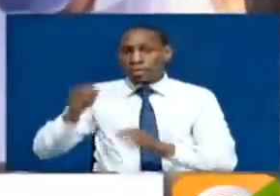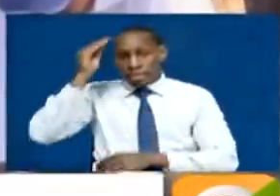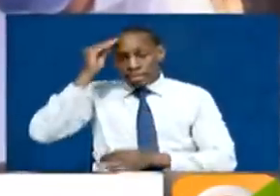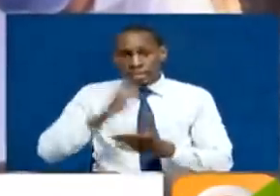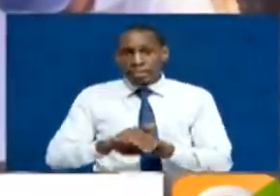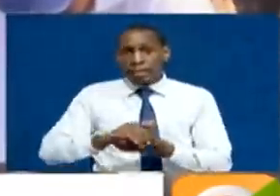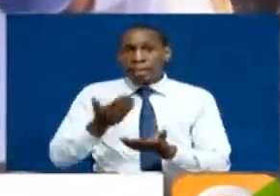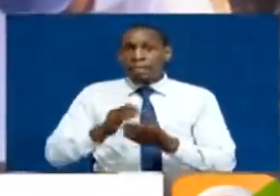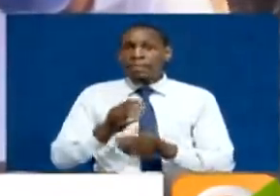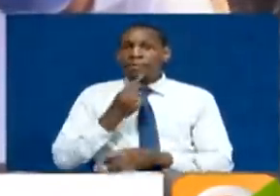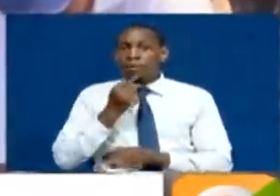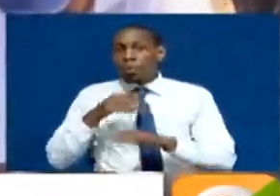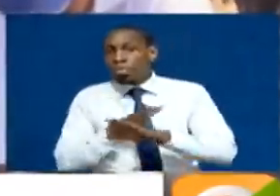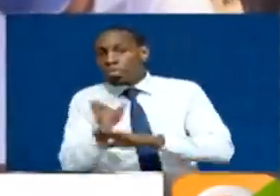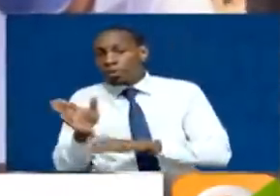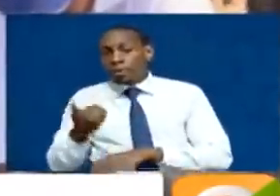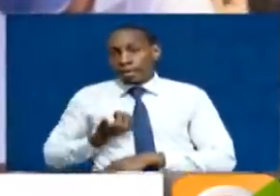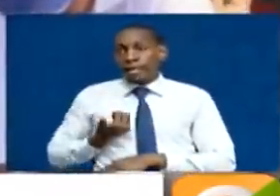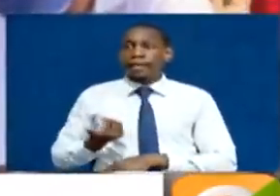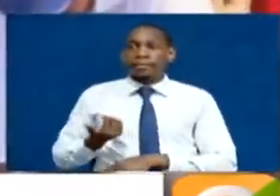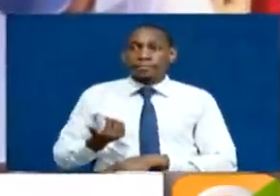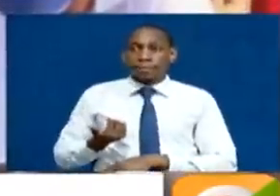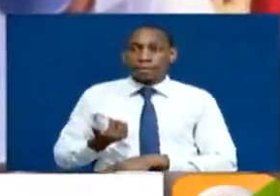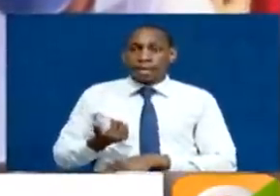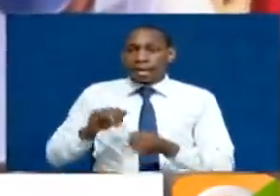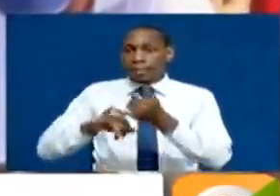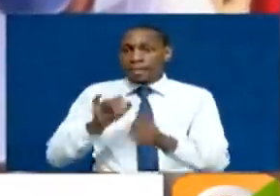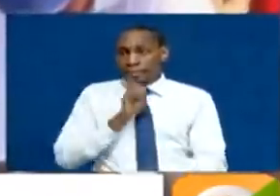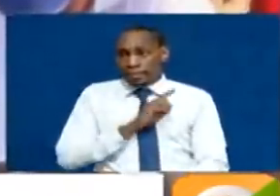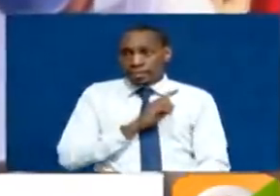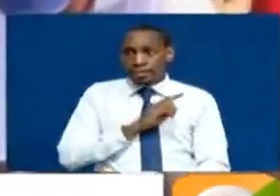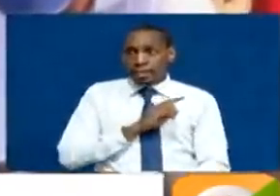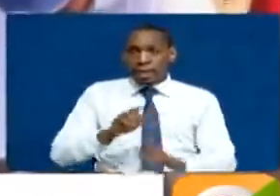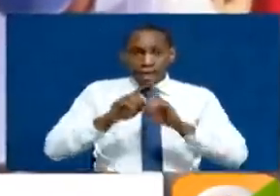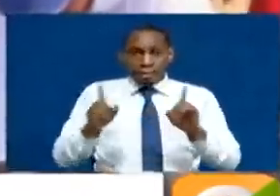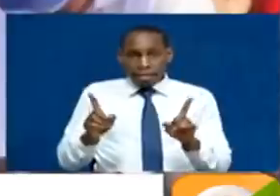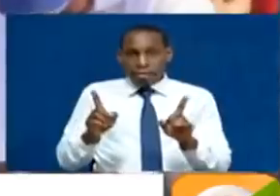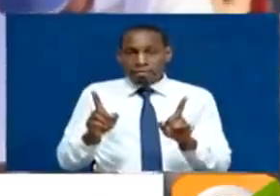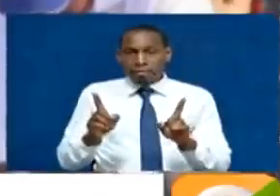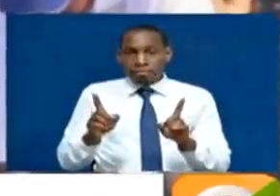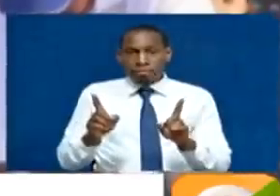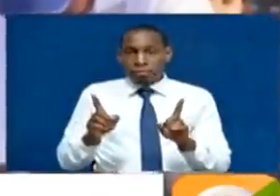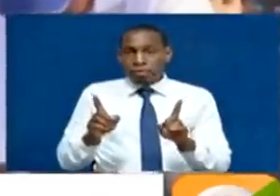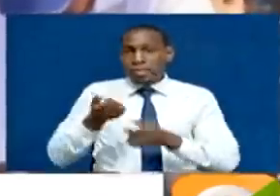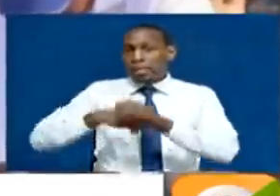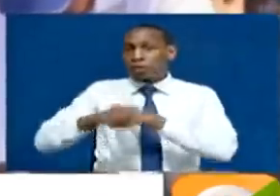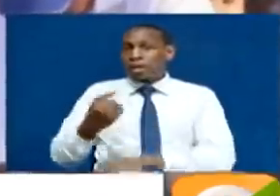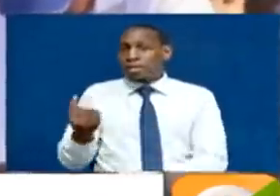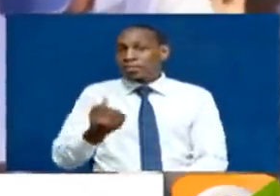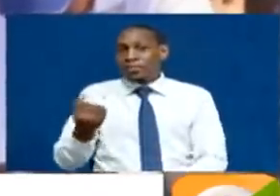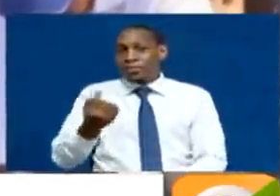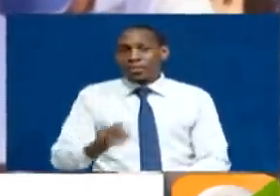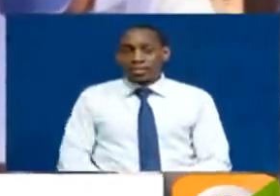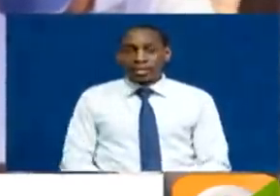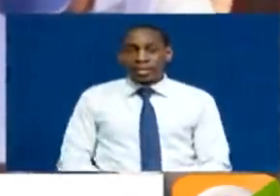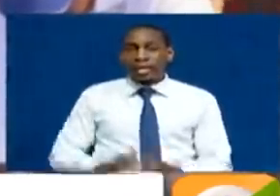na kijana, nakupenda sana, nitakuoa, lakini tufanye kazi tu.